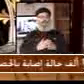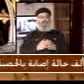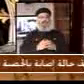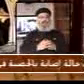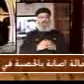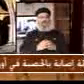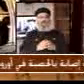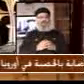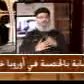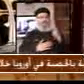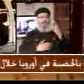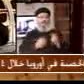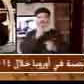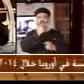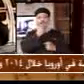الحكاية بتفرق شوية، المسيح